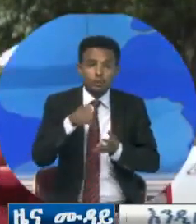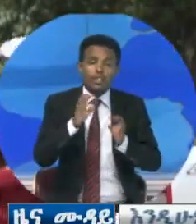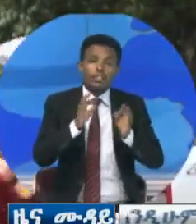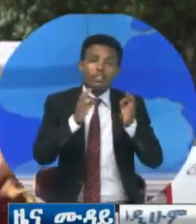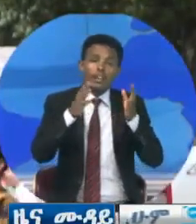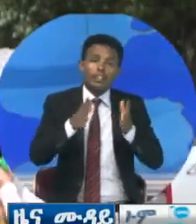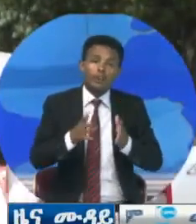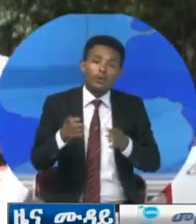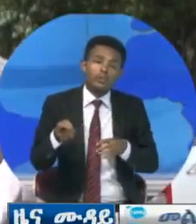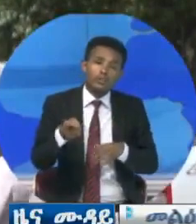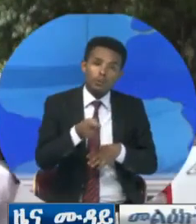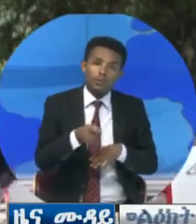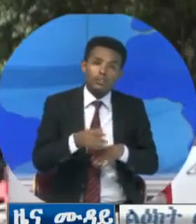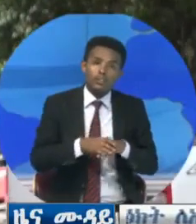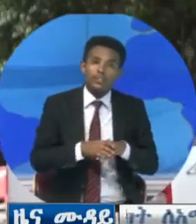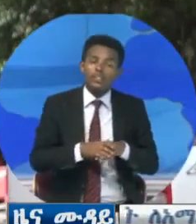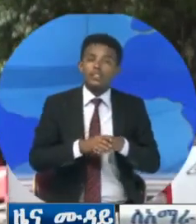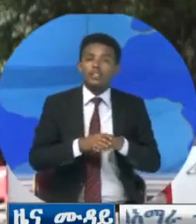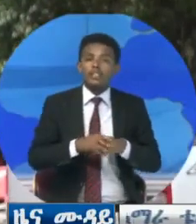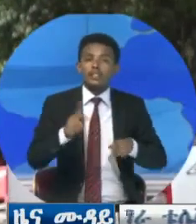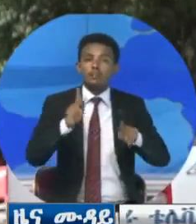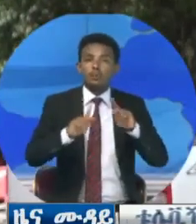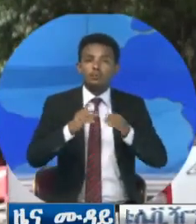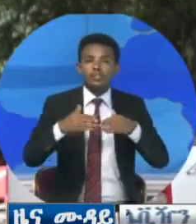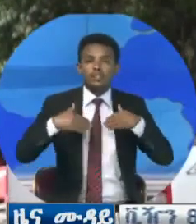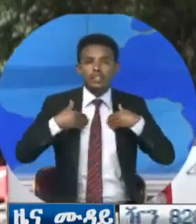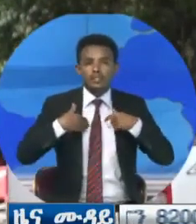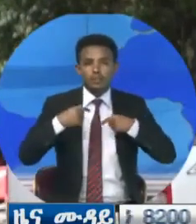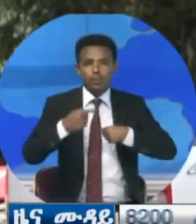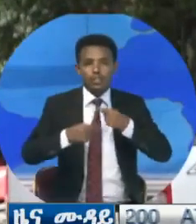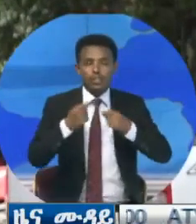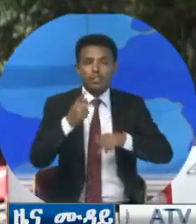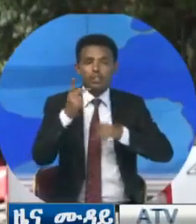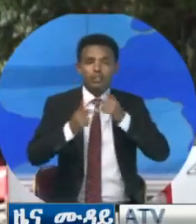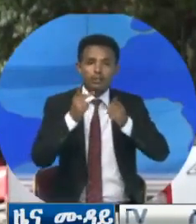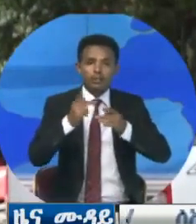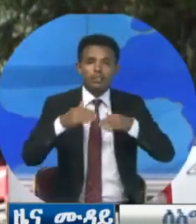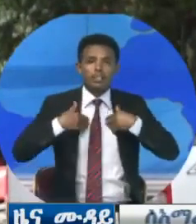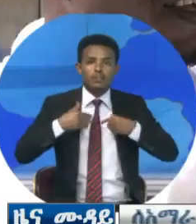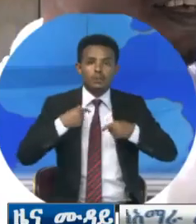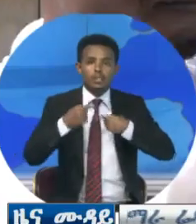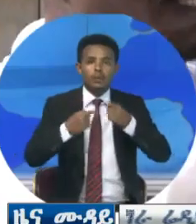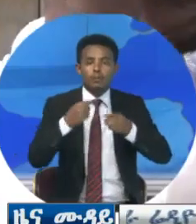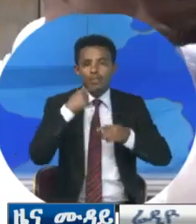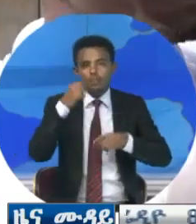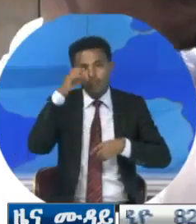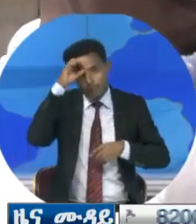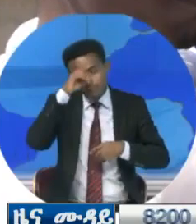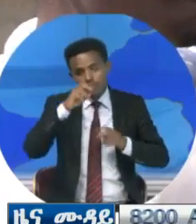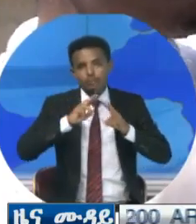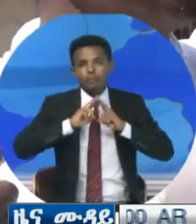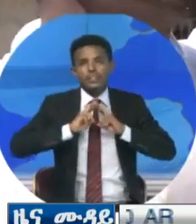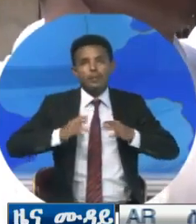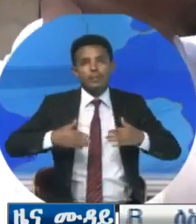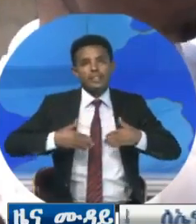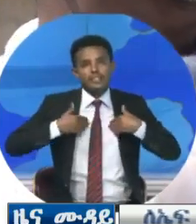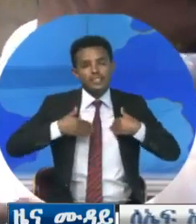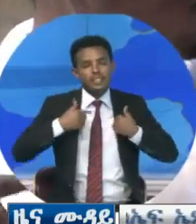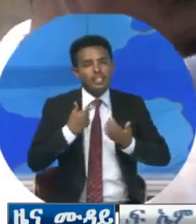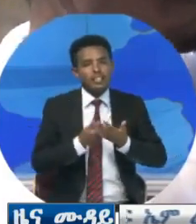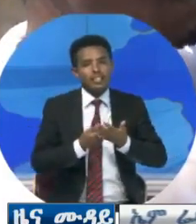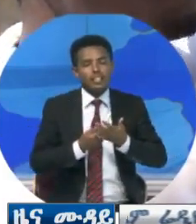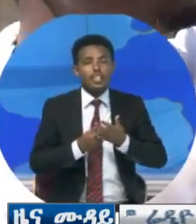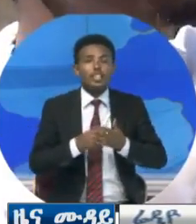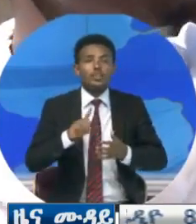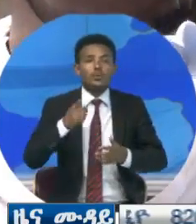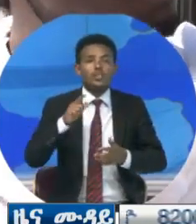ታሪካዊ ስለሆነች ህዝቡ ተደስቶ ይሄዳል፣ ቱሪስቶችም ተደስተው ይታል ብዬ ነው ምገኝ። በጣም ያስደስታል። ይሄ ብዙ ነገር